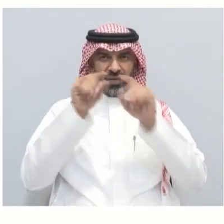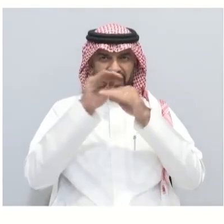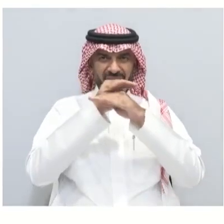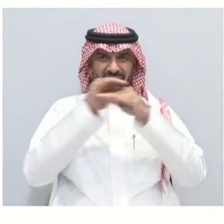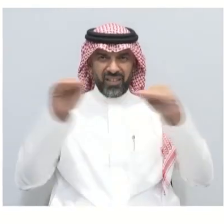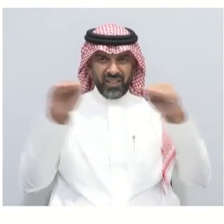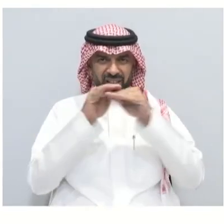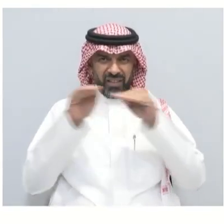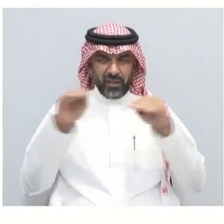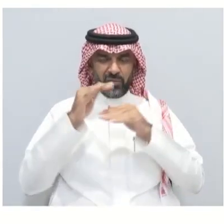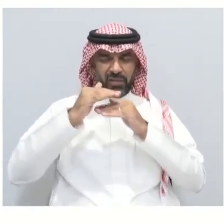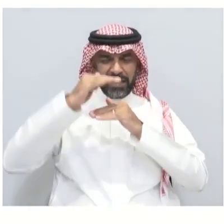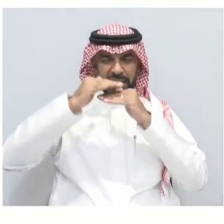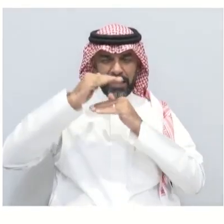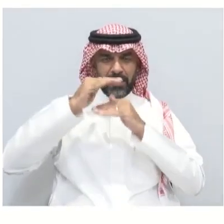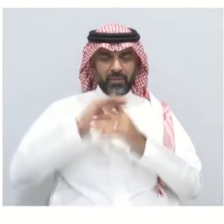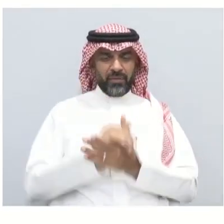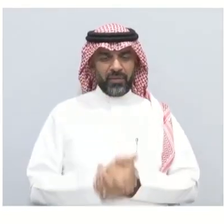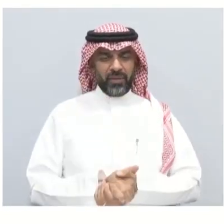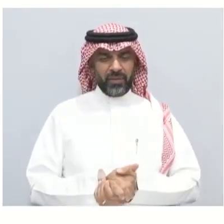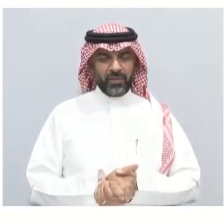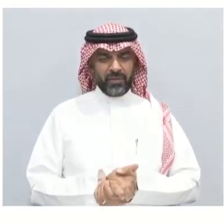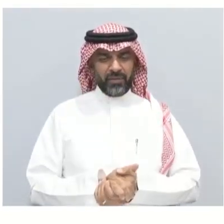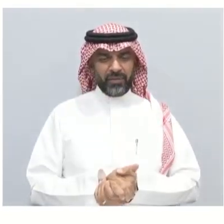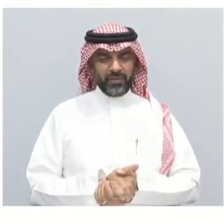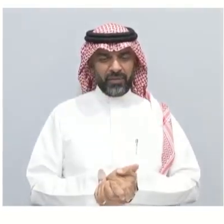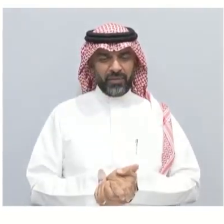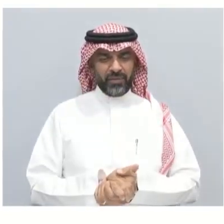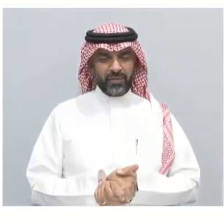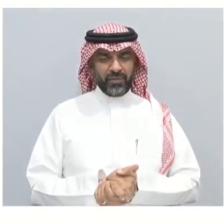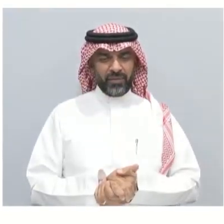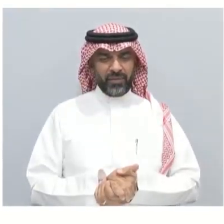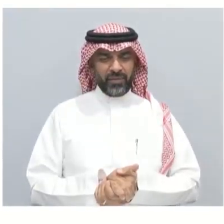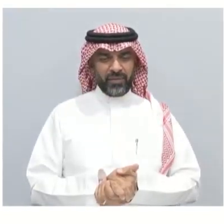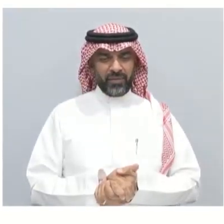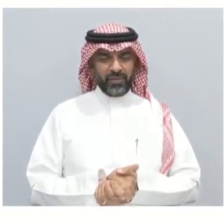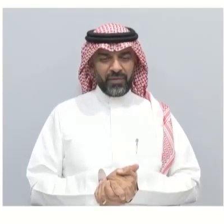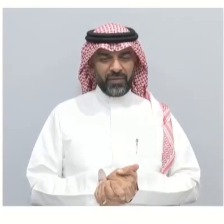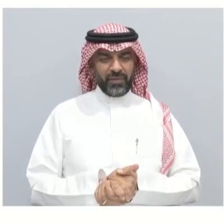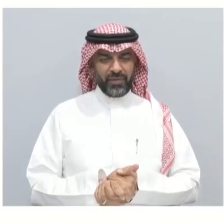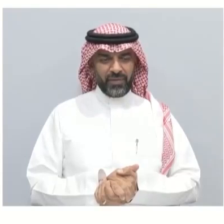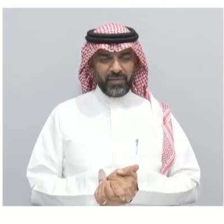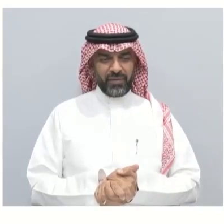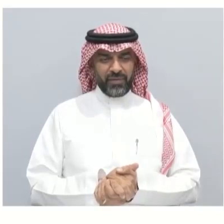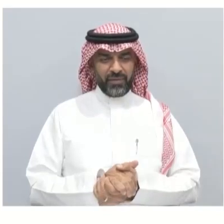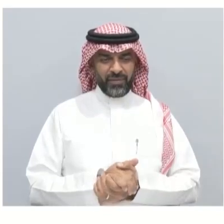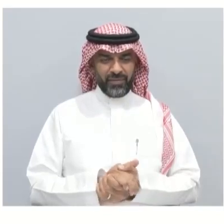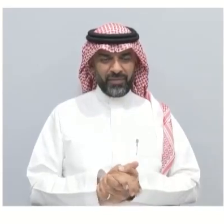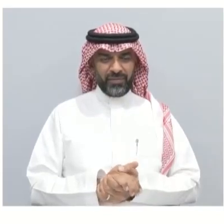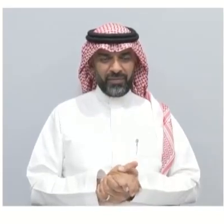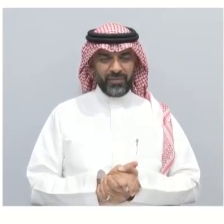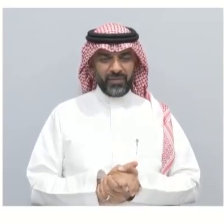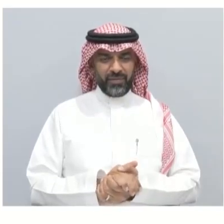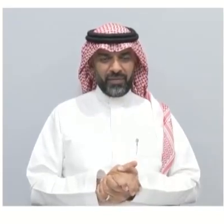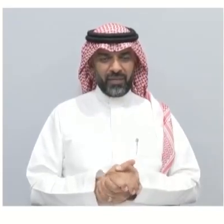تباعد ل الاسطر بمقدار سطر او سطر ونصف حسب ما نراه مناسب وجميل